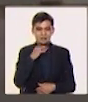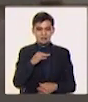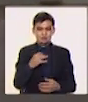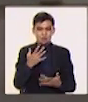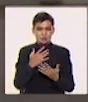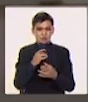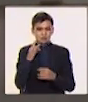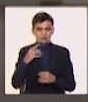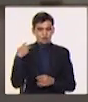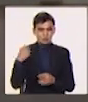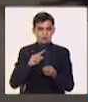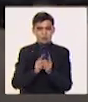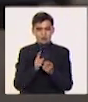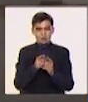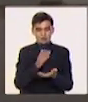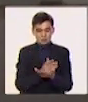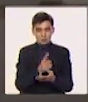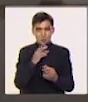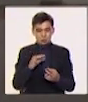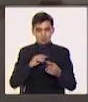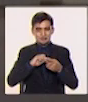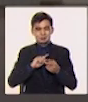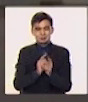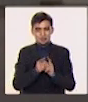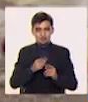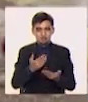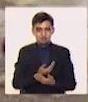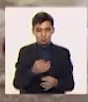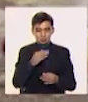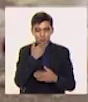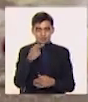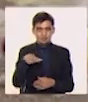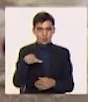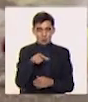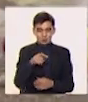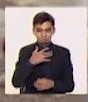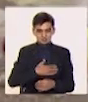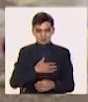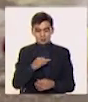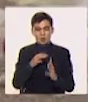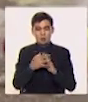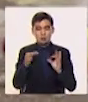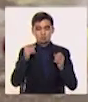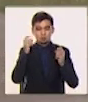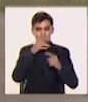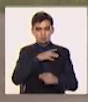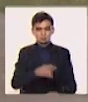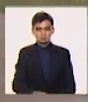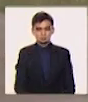қанша басшы ауысса да жағдай еш түзелмеген. Асфальты жоқ ауылдың жағдайын Гүлнәс Сайлауқызы біліп